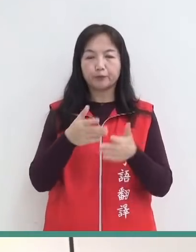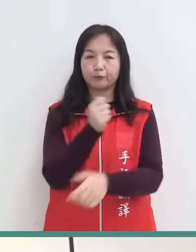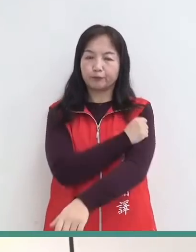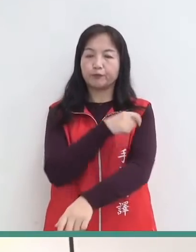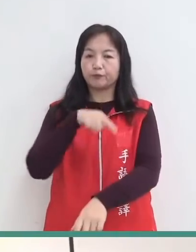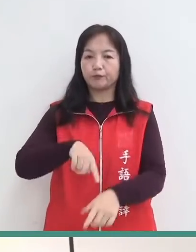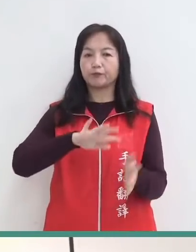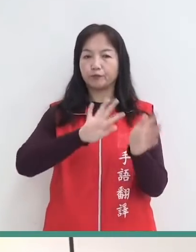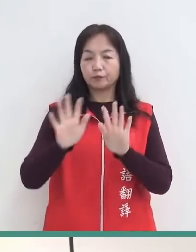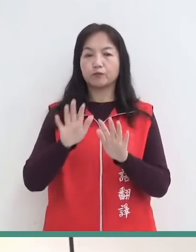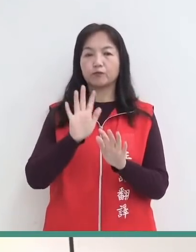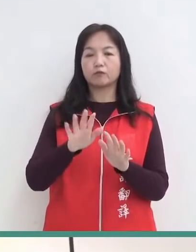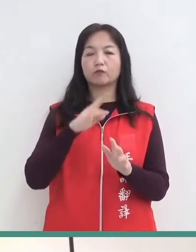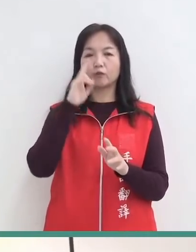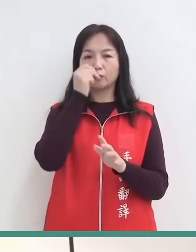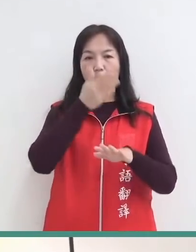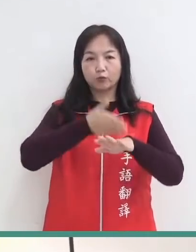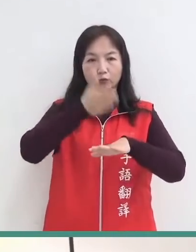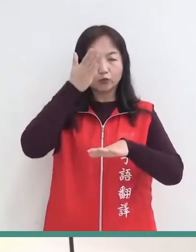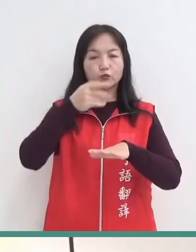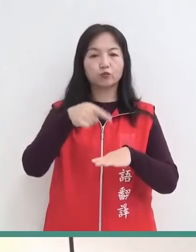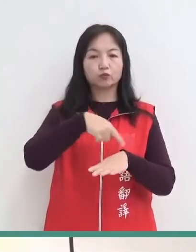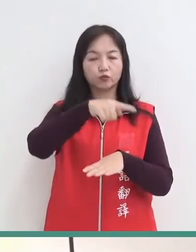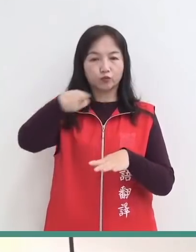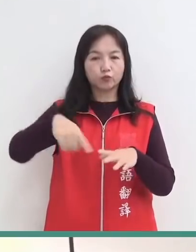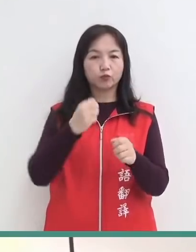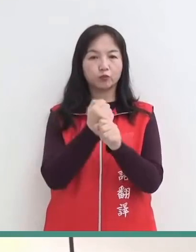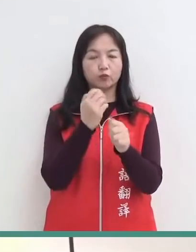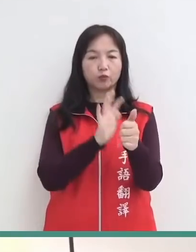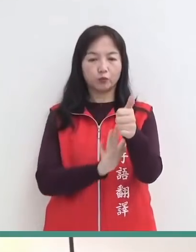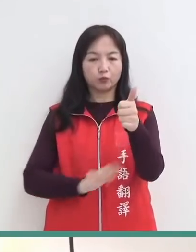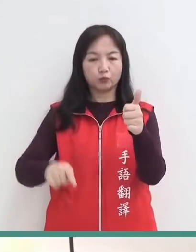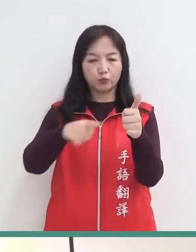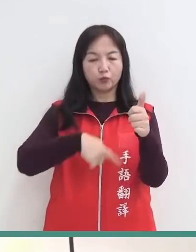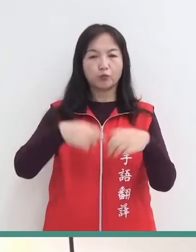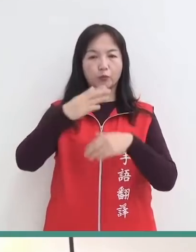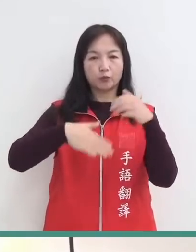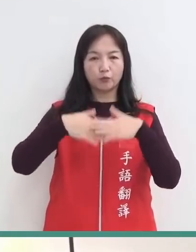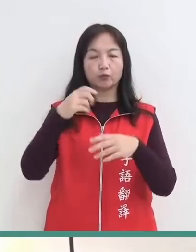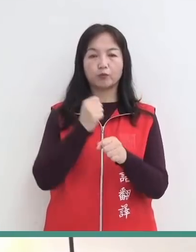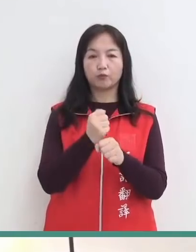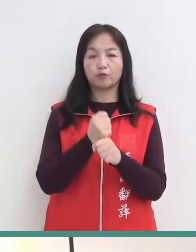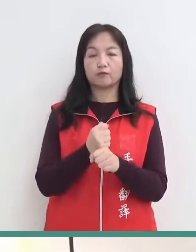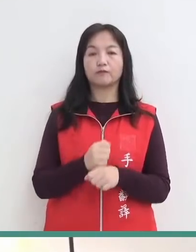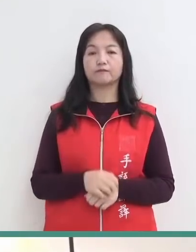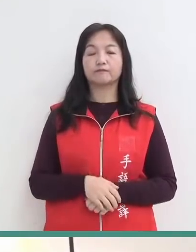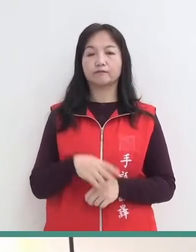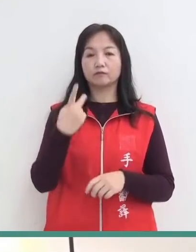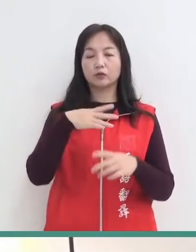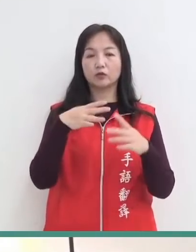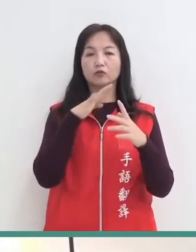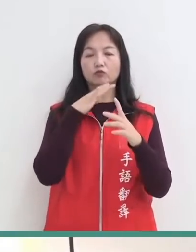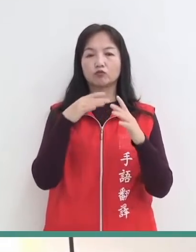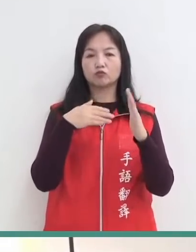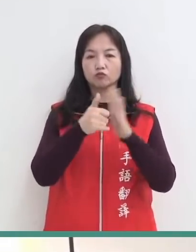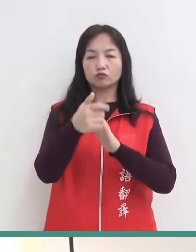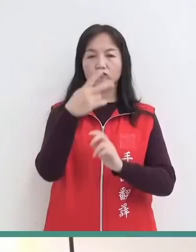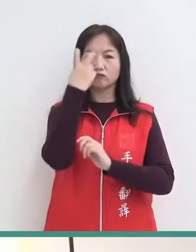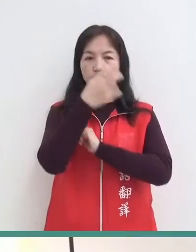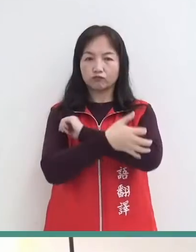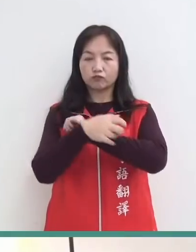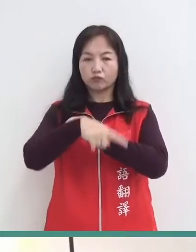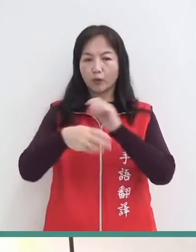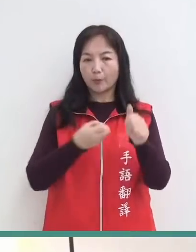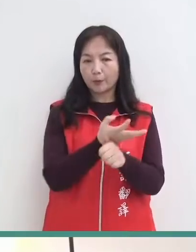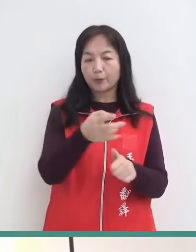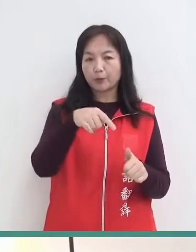的地方。那我要特别谢谢哦所有的同仁的努力。那居服员的家庭这条传